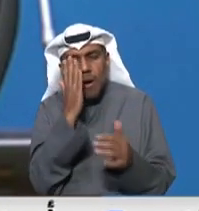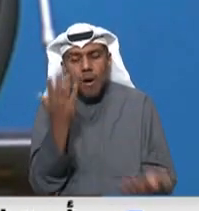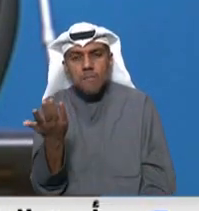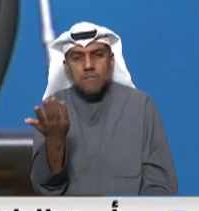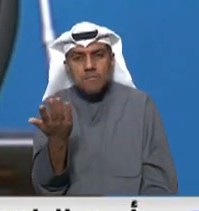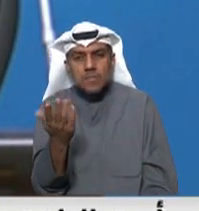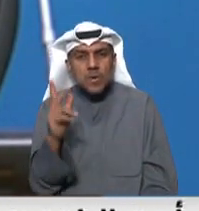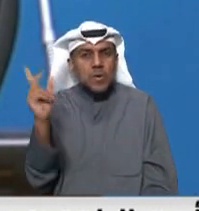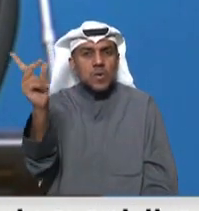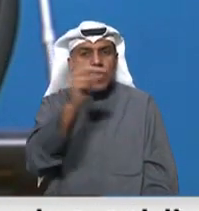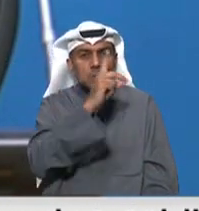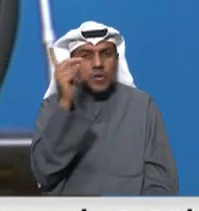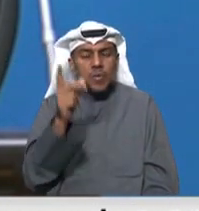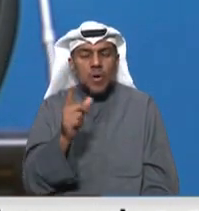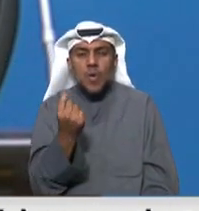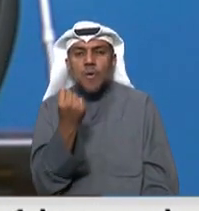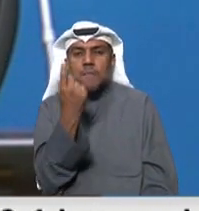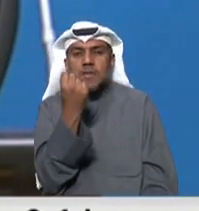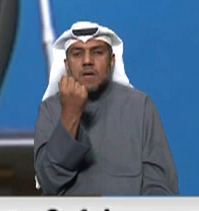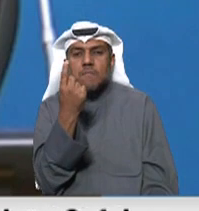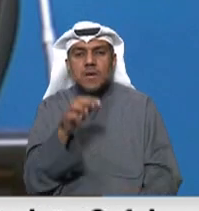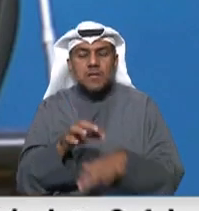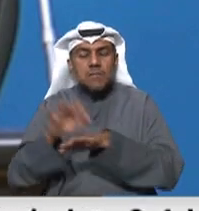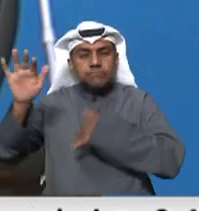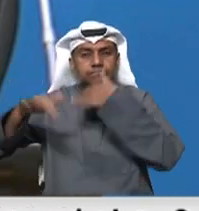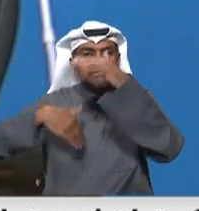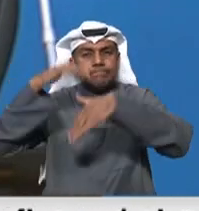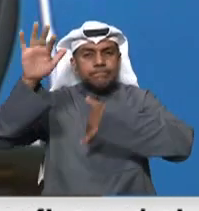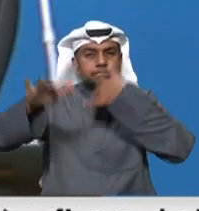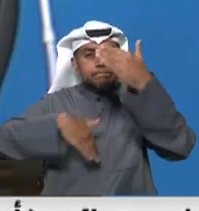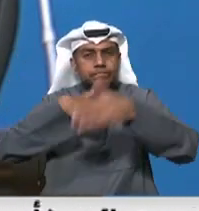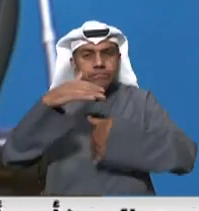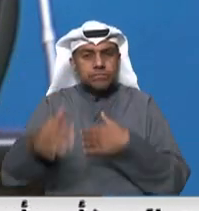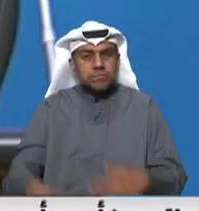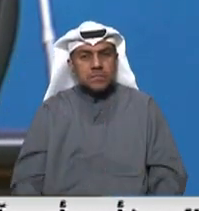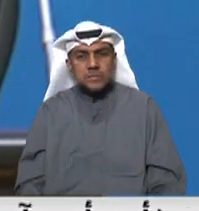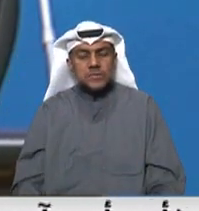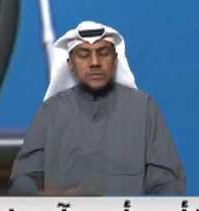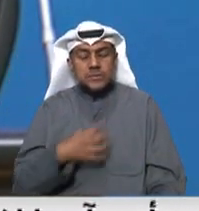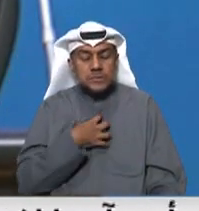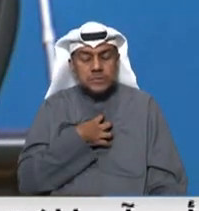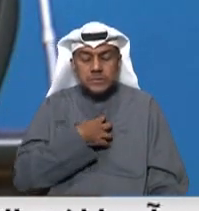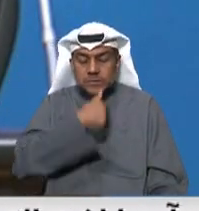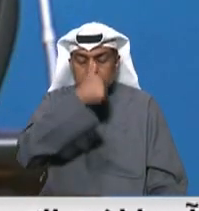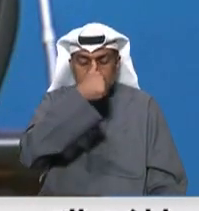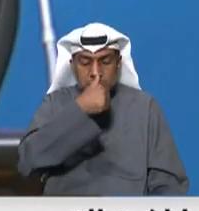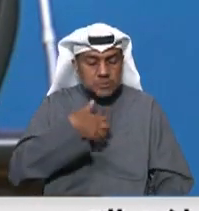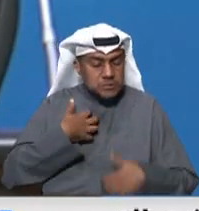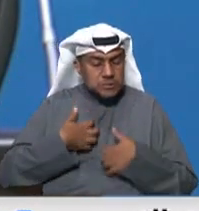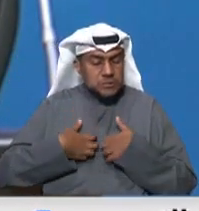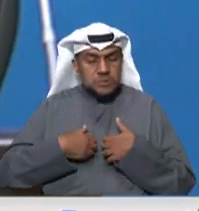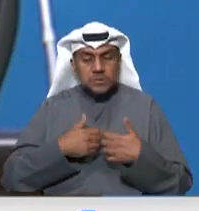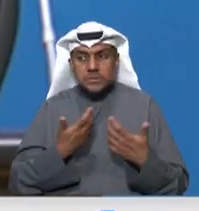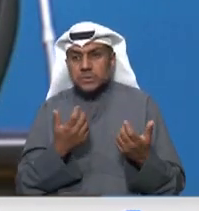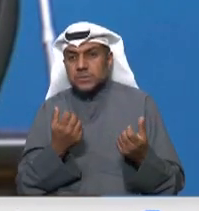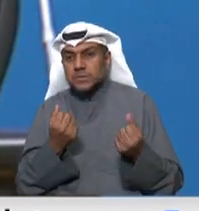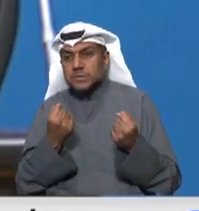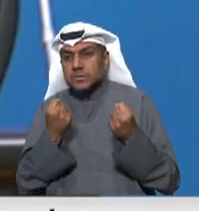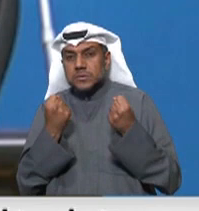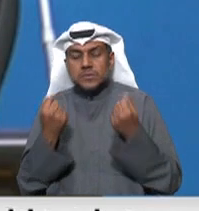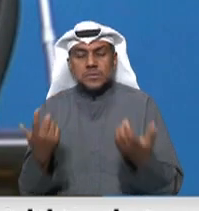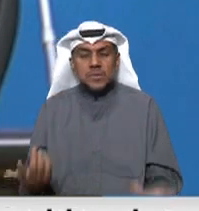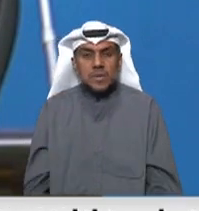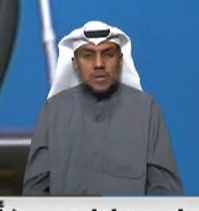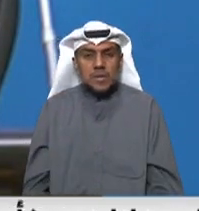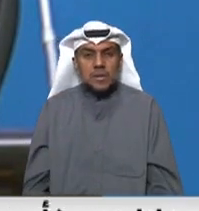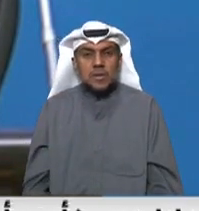الطوارئ مئات المرضى يوميا معظمهم من المصابين بصدمات النفسيه مع مجموعه قليله فقط خمسه او